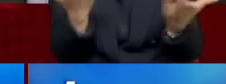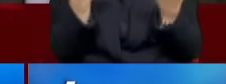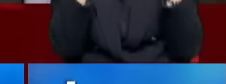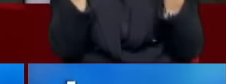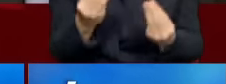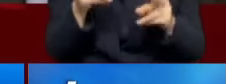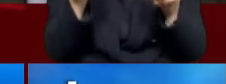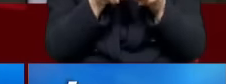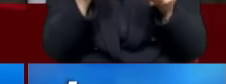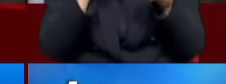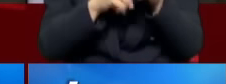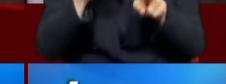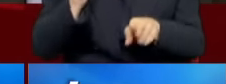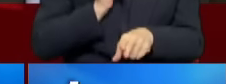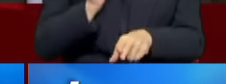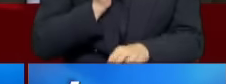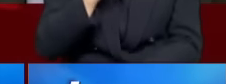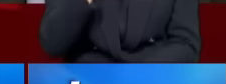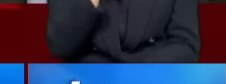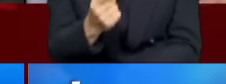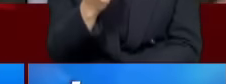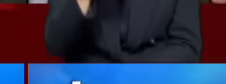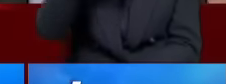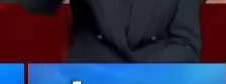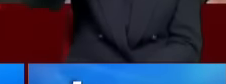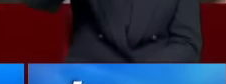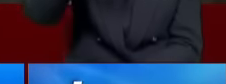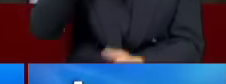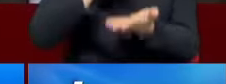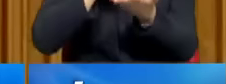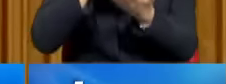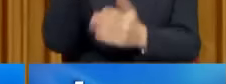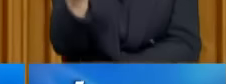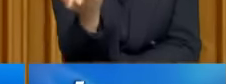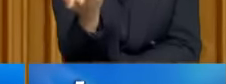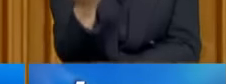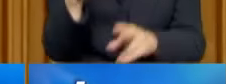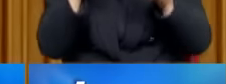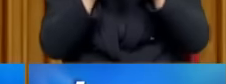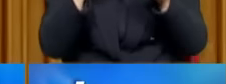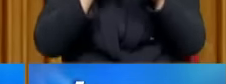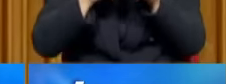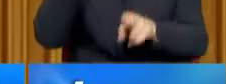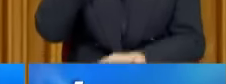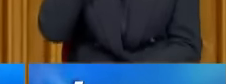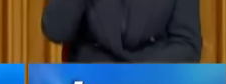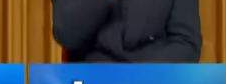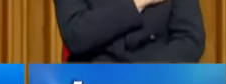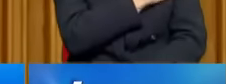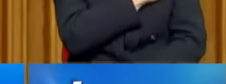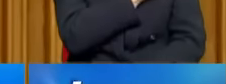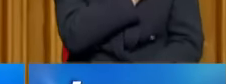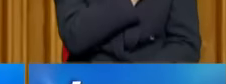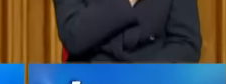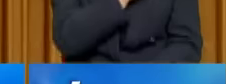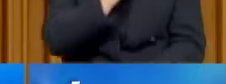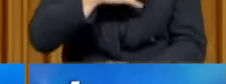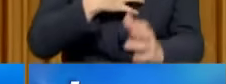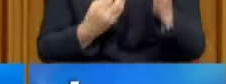da Mustafa Kemal'in askerleriyiz diyenlere ceza veriliyor Mustafa Kemal'in teğmenler sahip